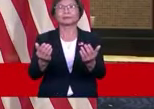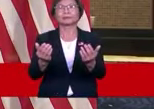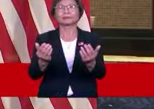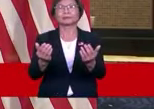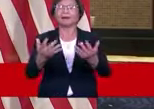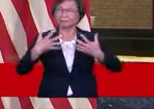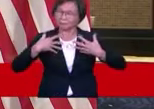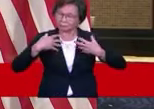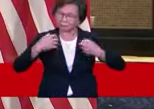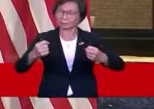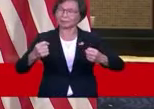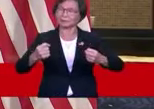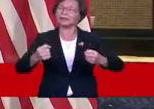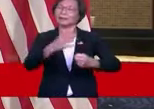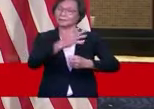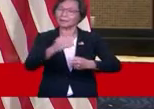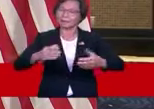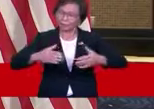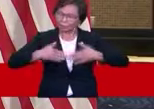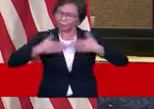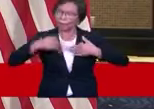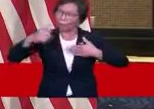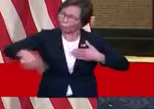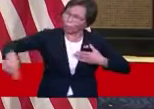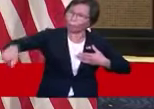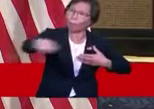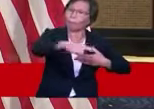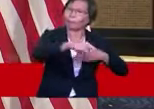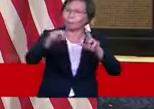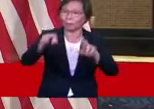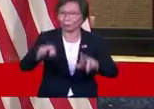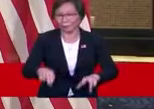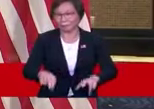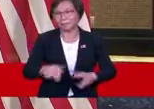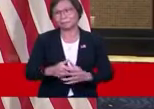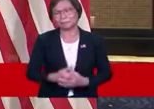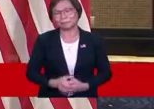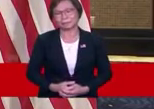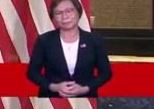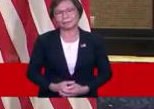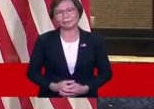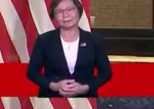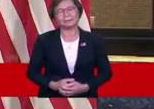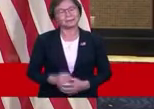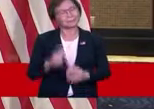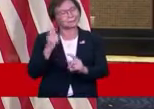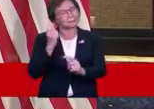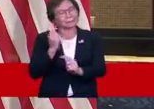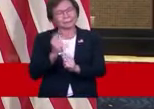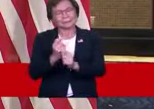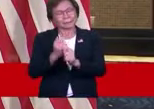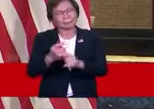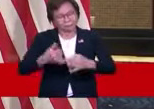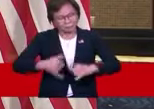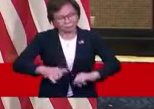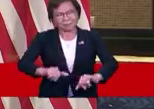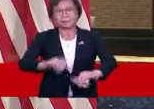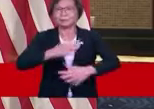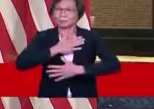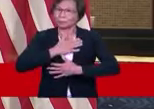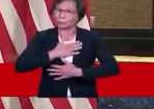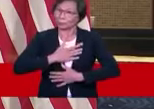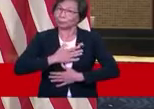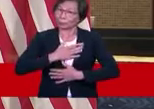kesehatan dan kesejahteraan anda semua Hai kekal berenang